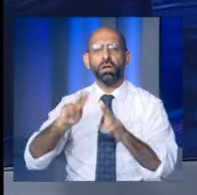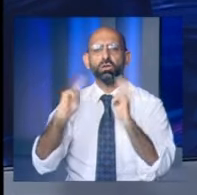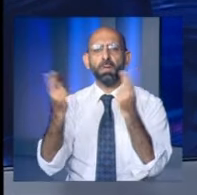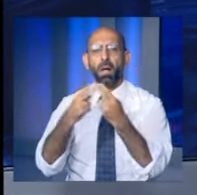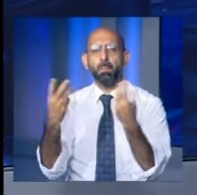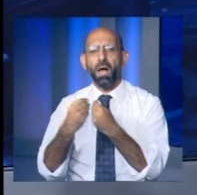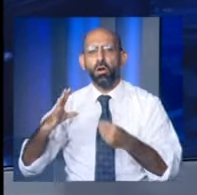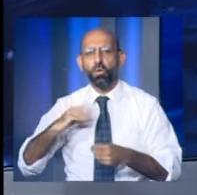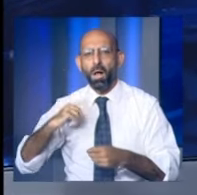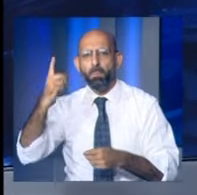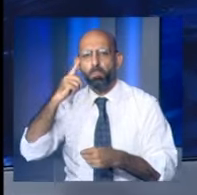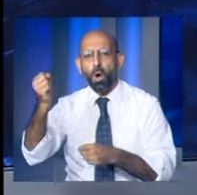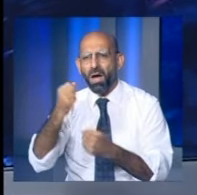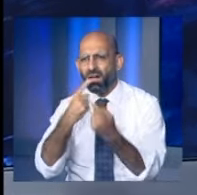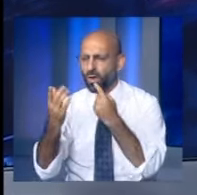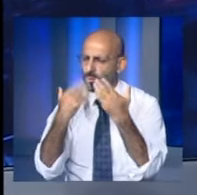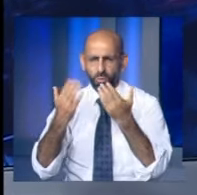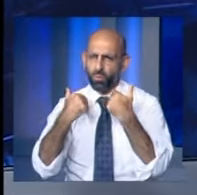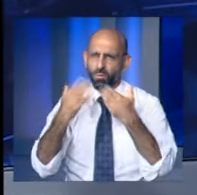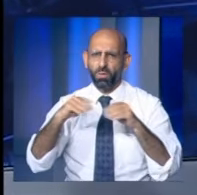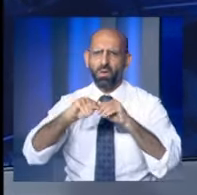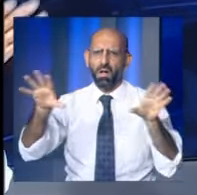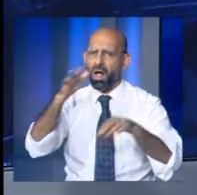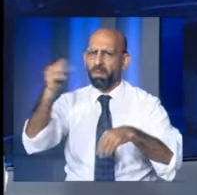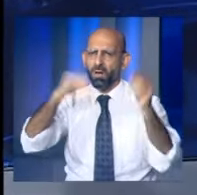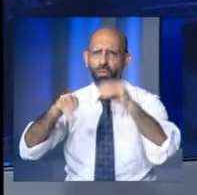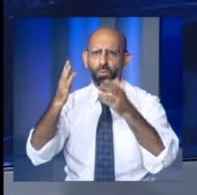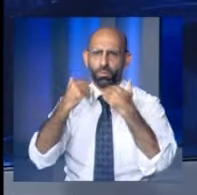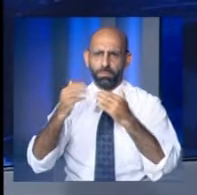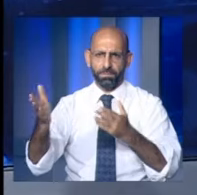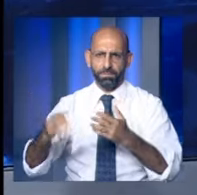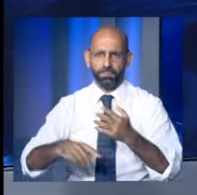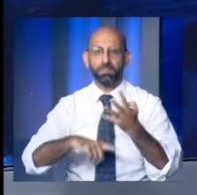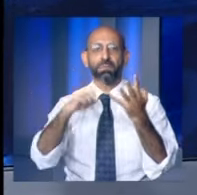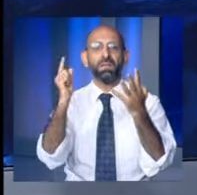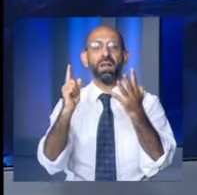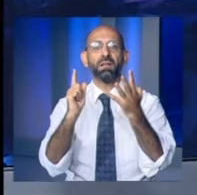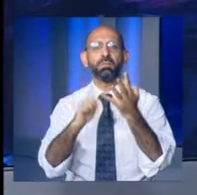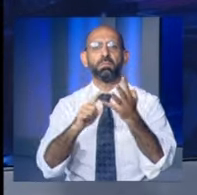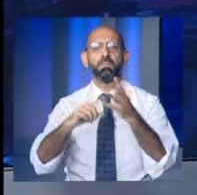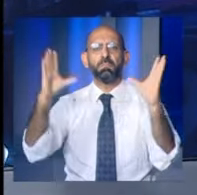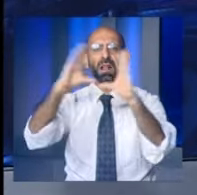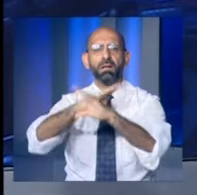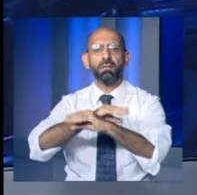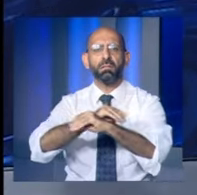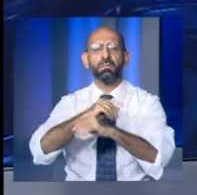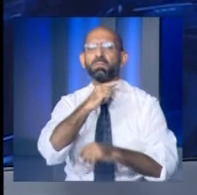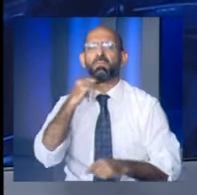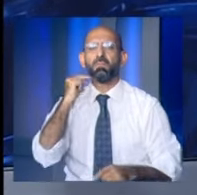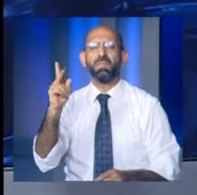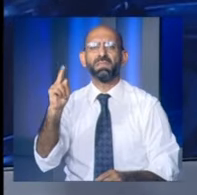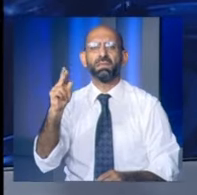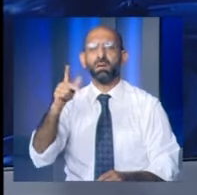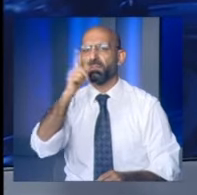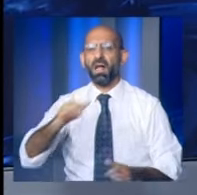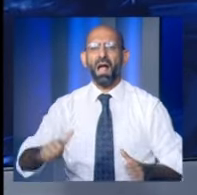مواقف نسبتها إلى ميقاتي خلال اجتماعه بوفد من نواب المعارضة. من مجد المعوش مساء اليوم الراعي: